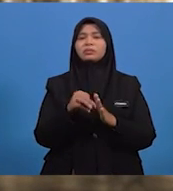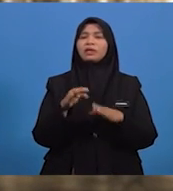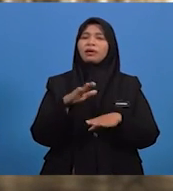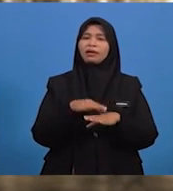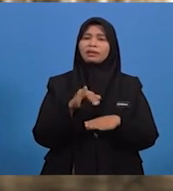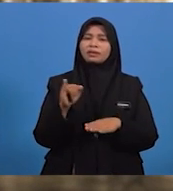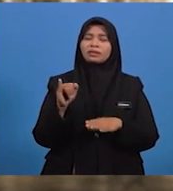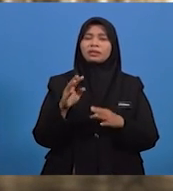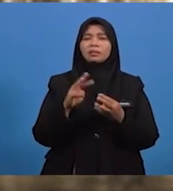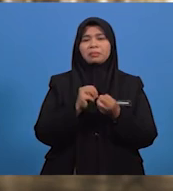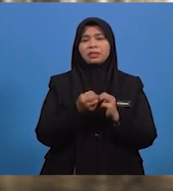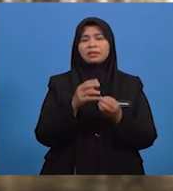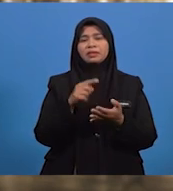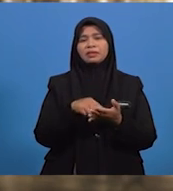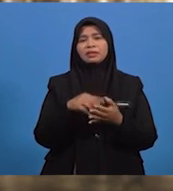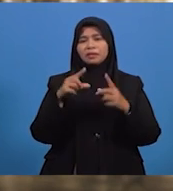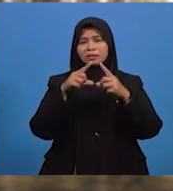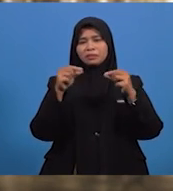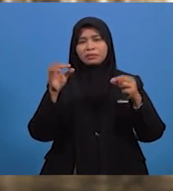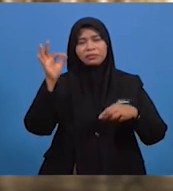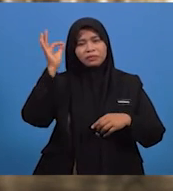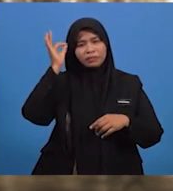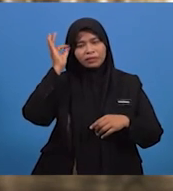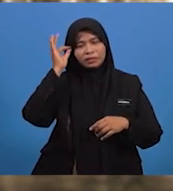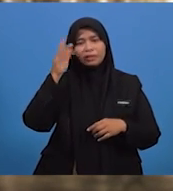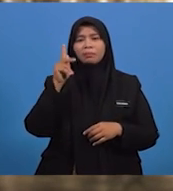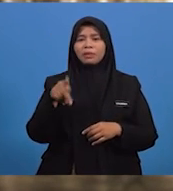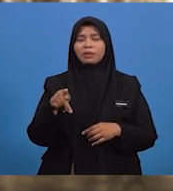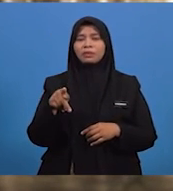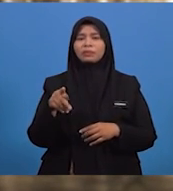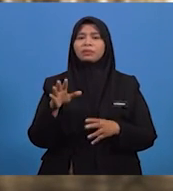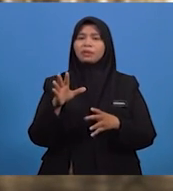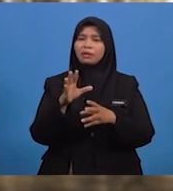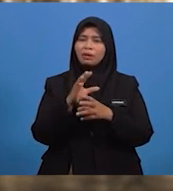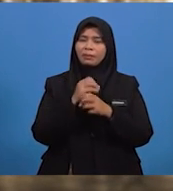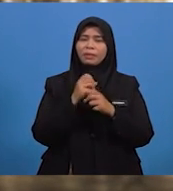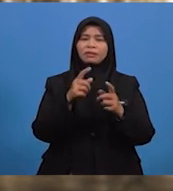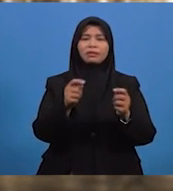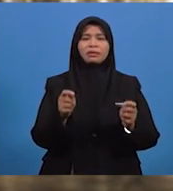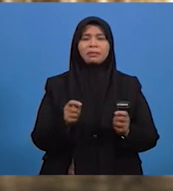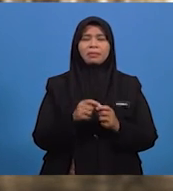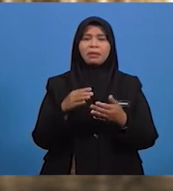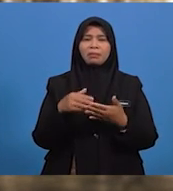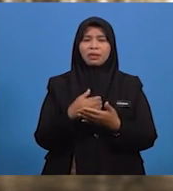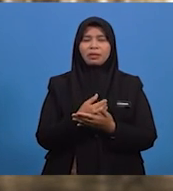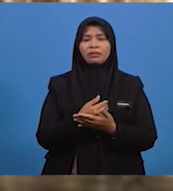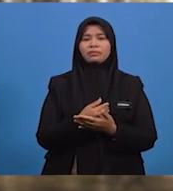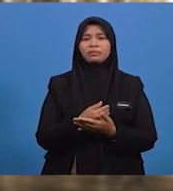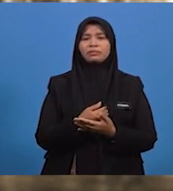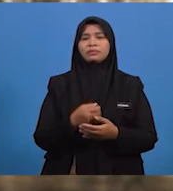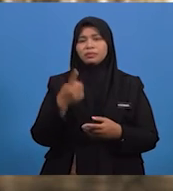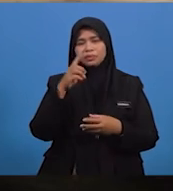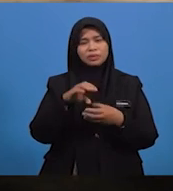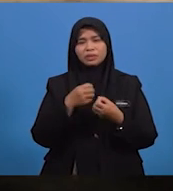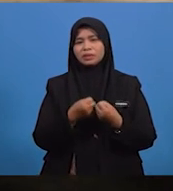masalah ini, Jepun memikirkan perlu mendapatkan tempat baru bagi mengatasi masalah